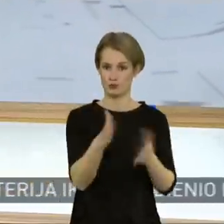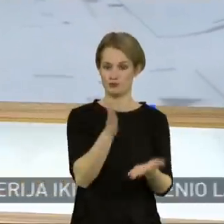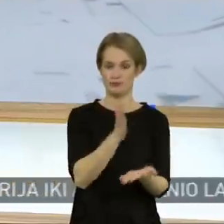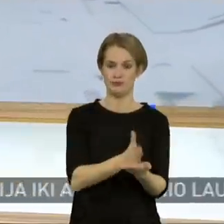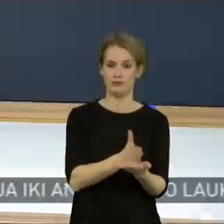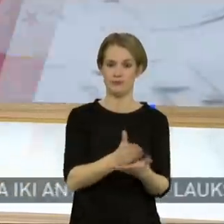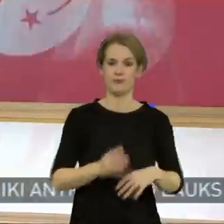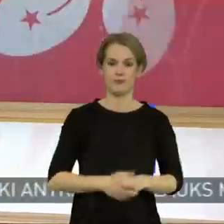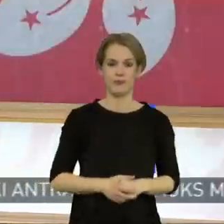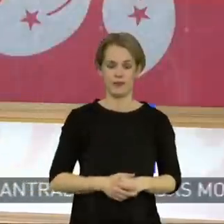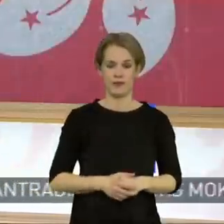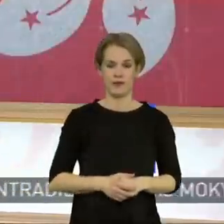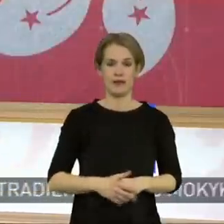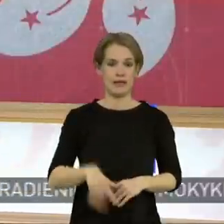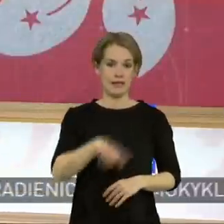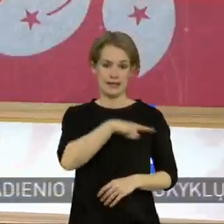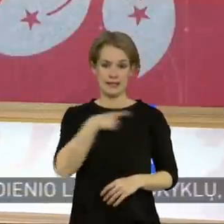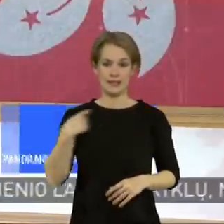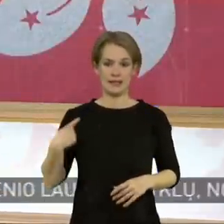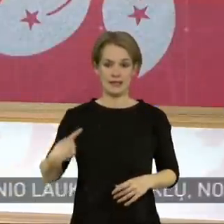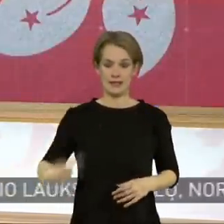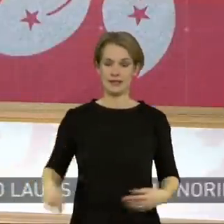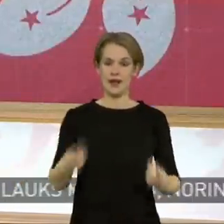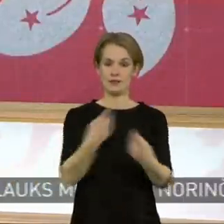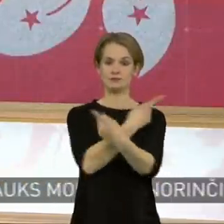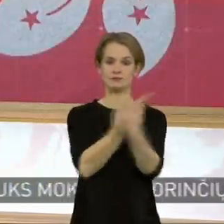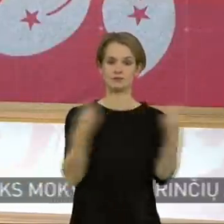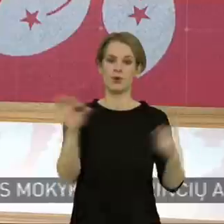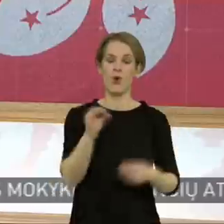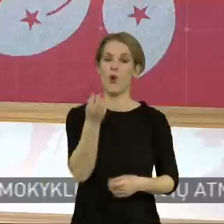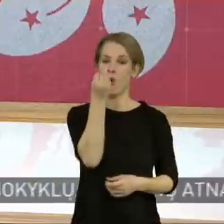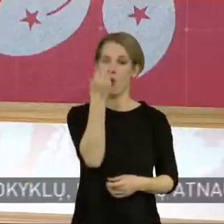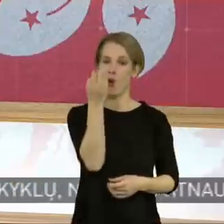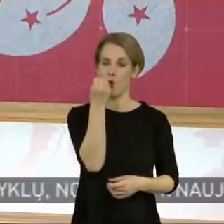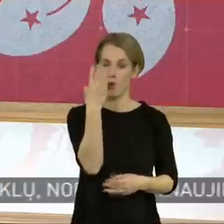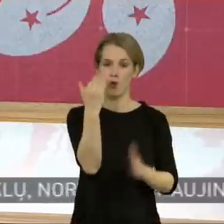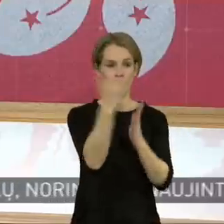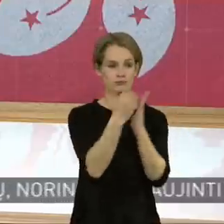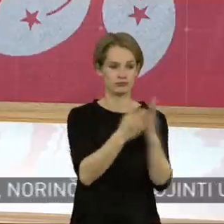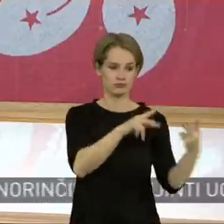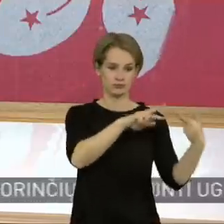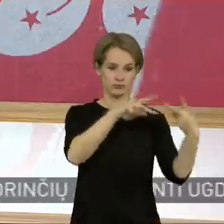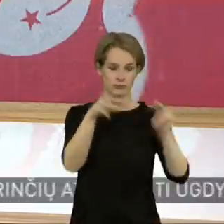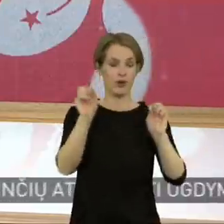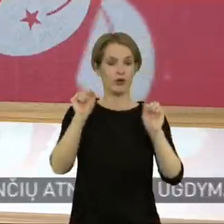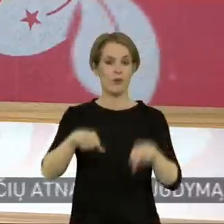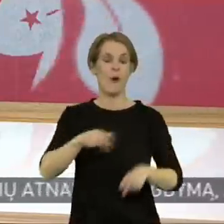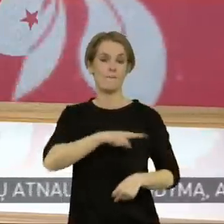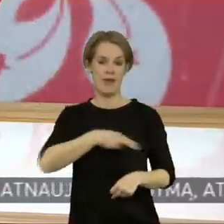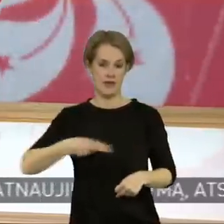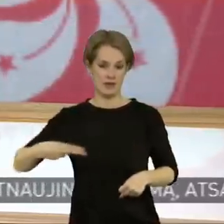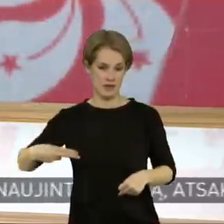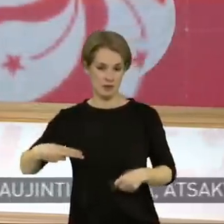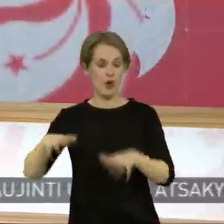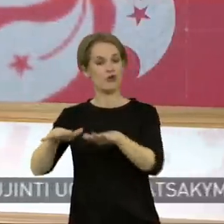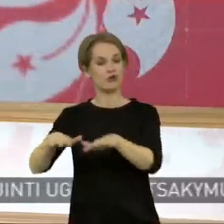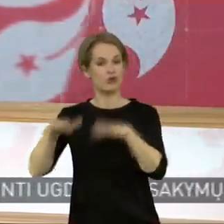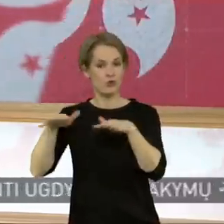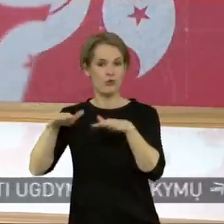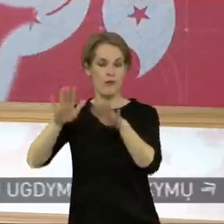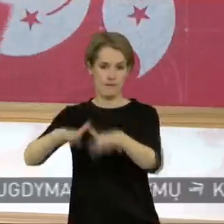Kinija skelbia Honkongo rinkimų sistemos reformą, kuri užtikrins Pekinui lojalių įstatymų leidėjų daugumą miesto